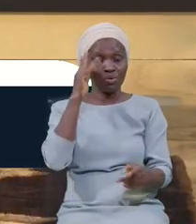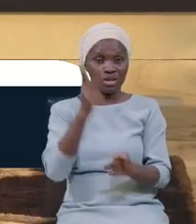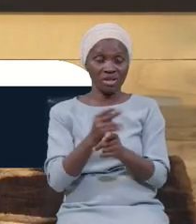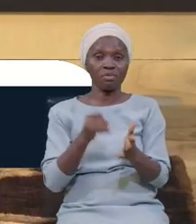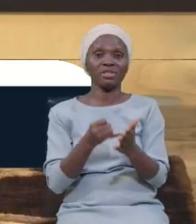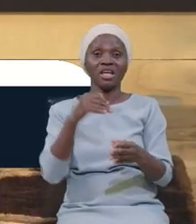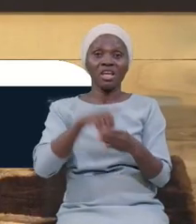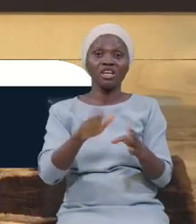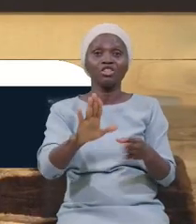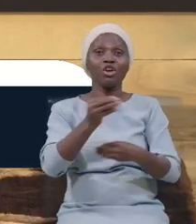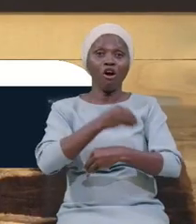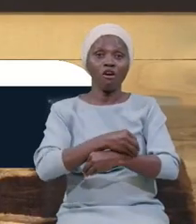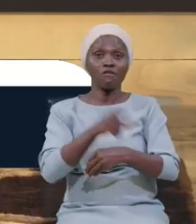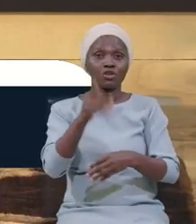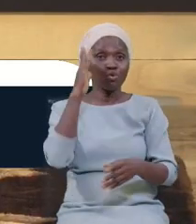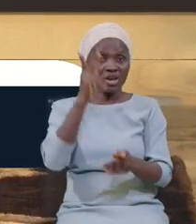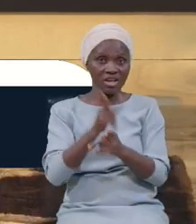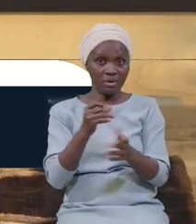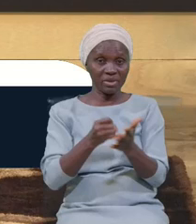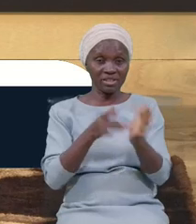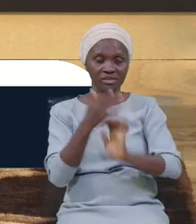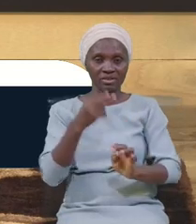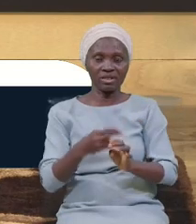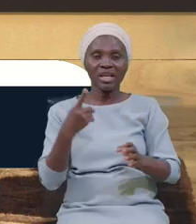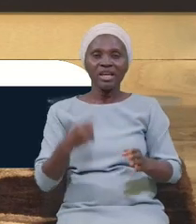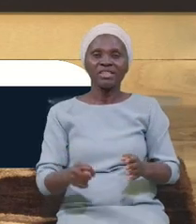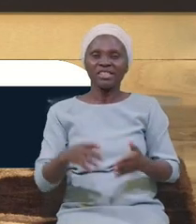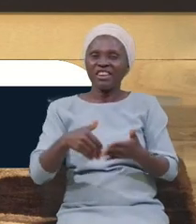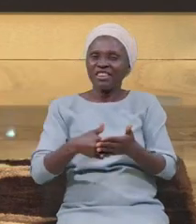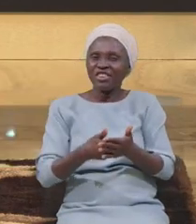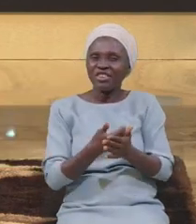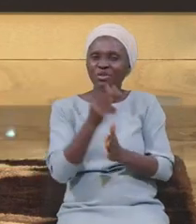cela. La fraîcheur de l'Esprit sera sur votre vie.